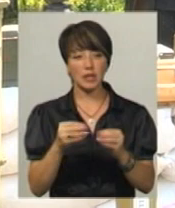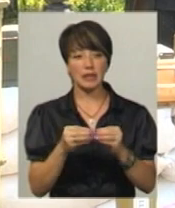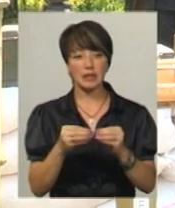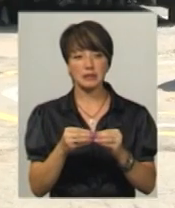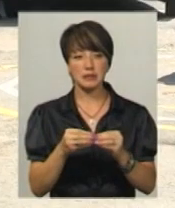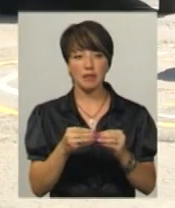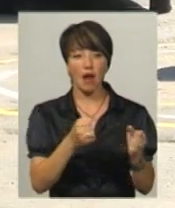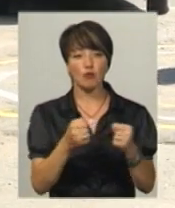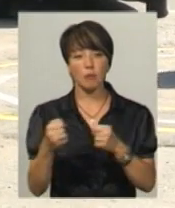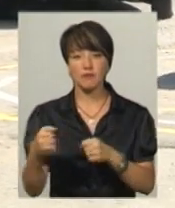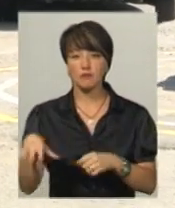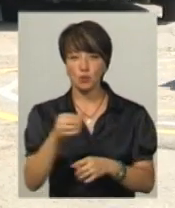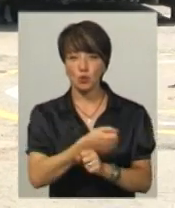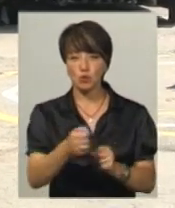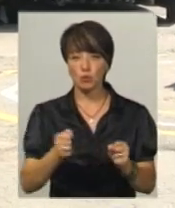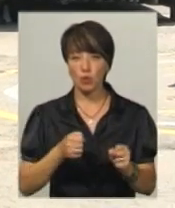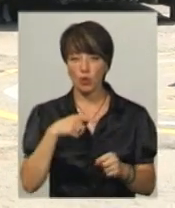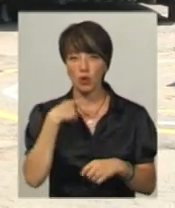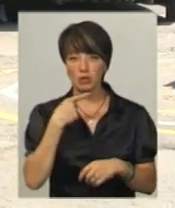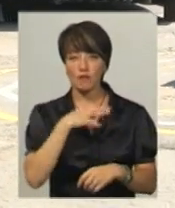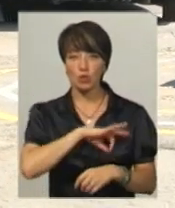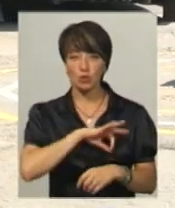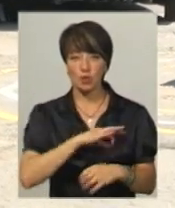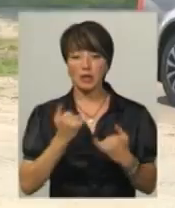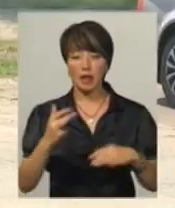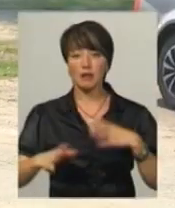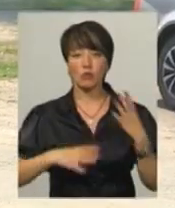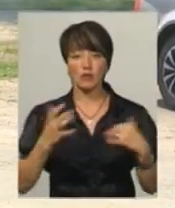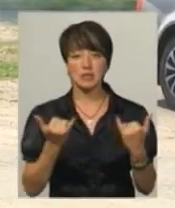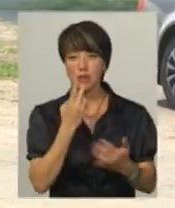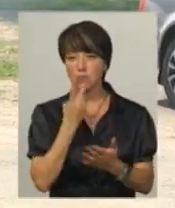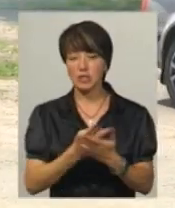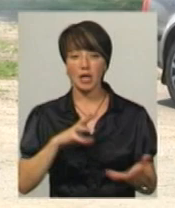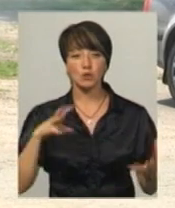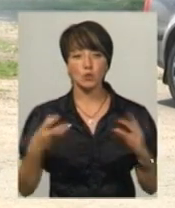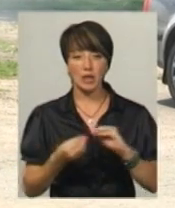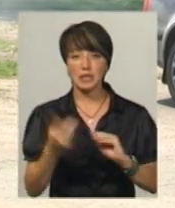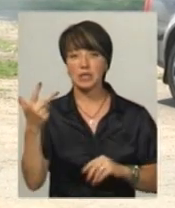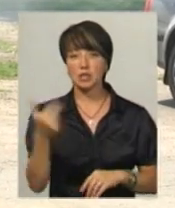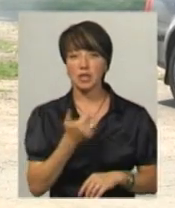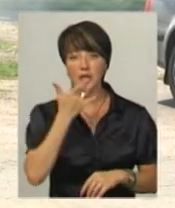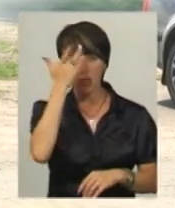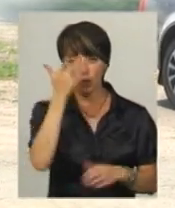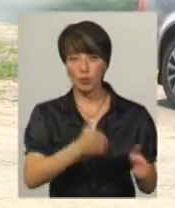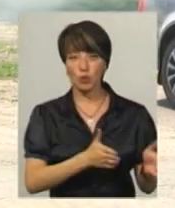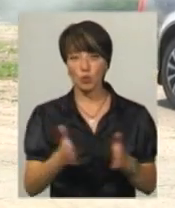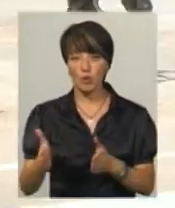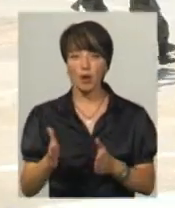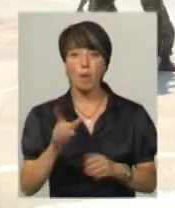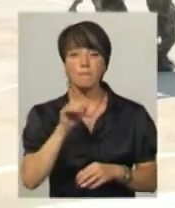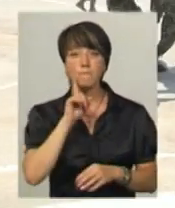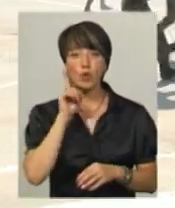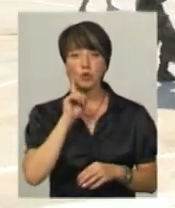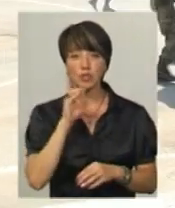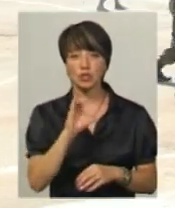автоматів стрільбольних. Усю цю зброю, каже Федір Пронак, використовують для тренувань. Зараз ви бачите результат тритижневої літньої підготовки вихованців